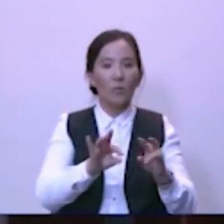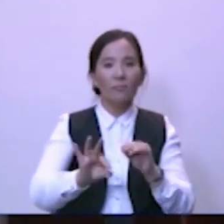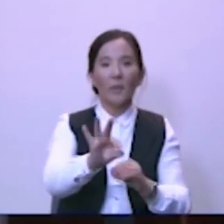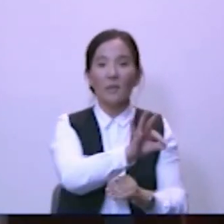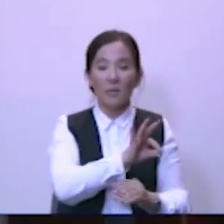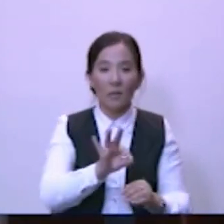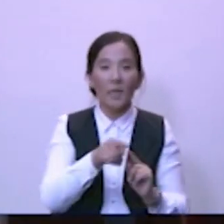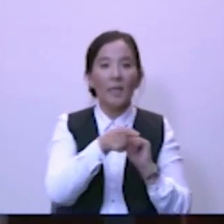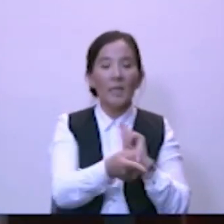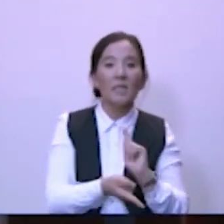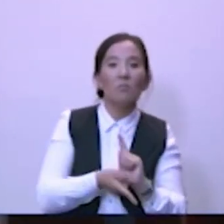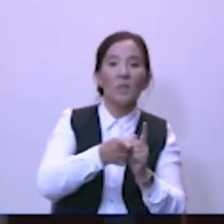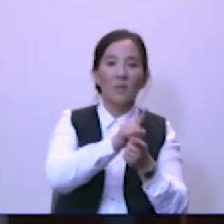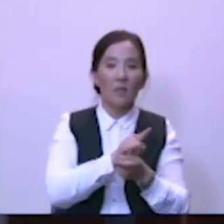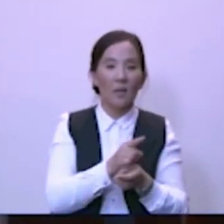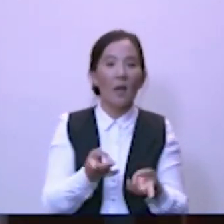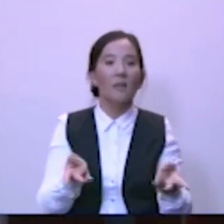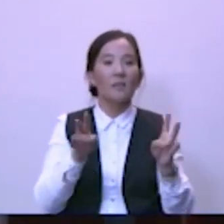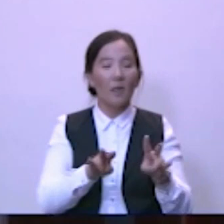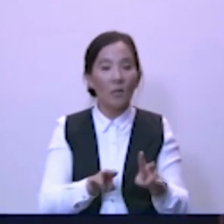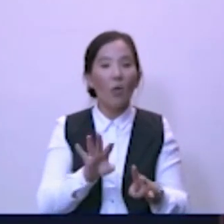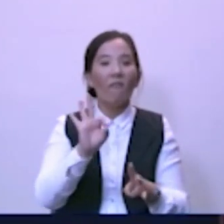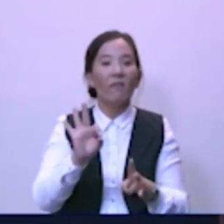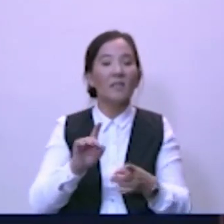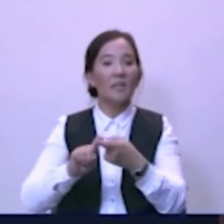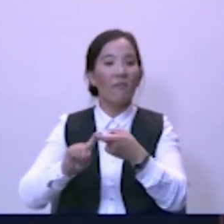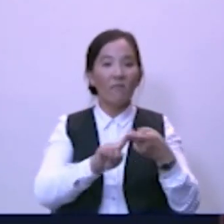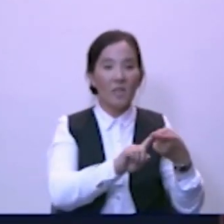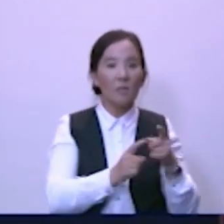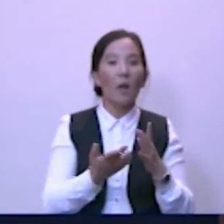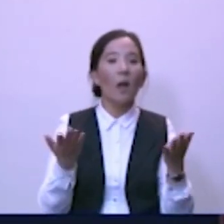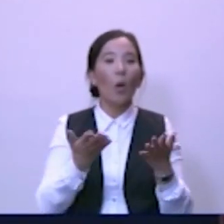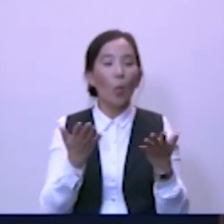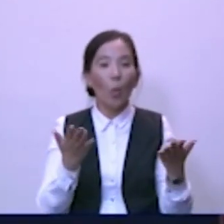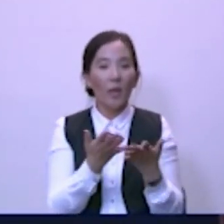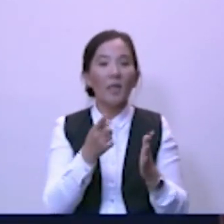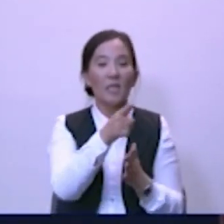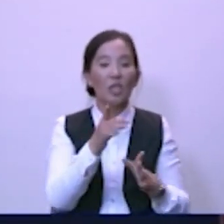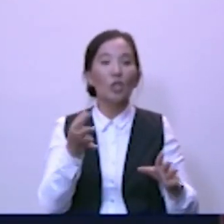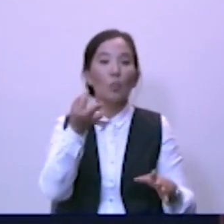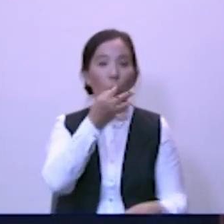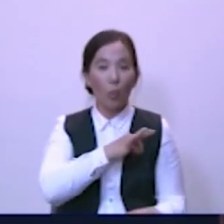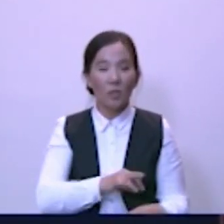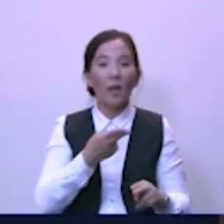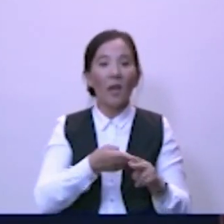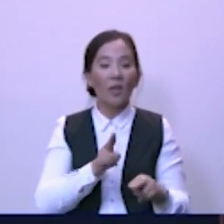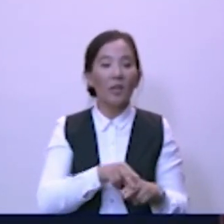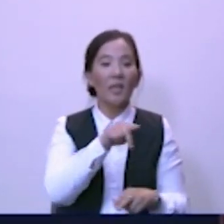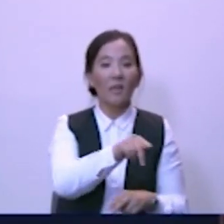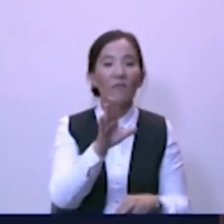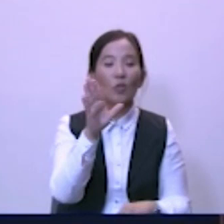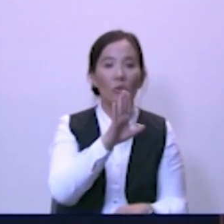изменения окраски индикатора в зависимости от того какой индикатор мы используем индикатор это вещество которое